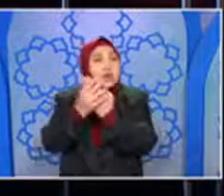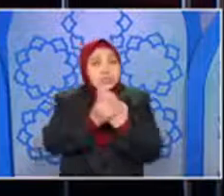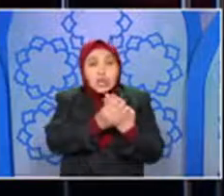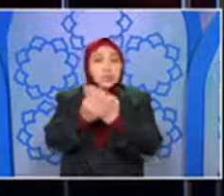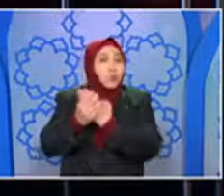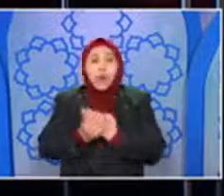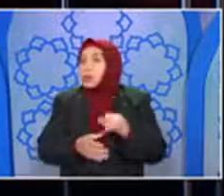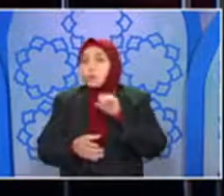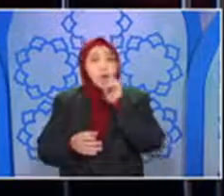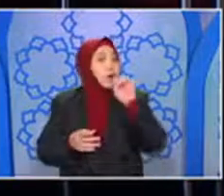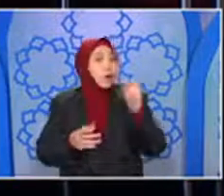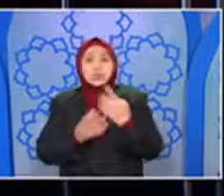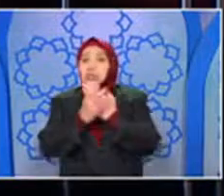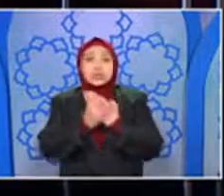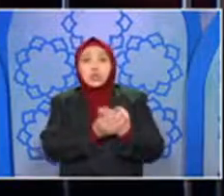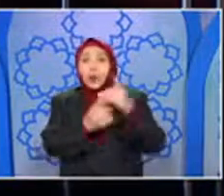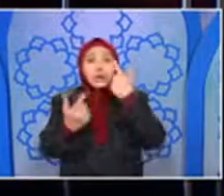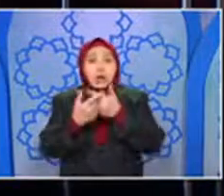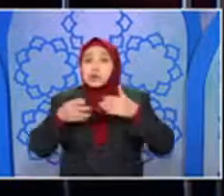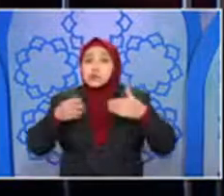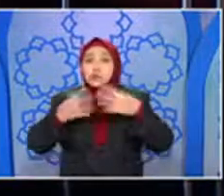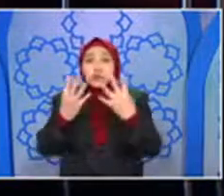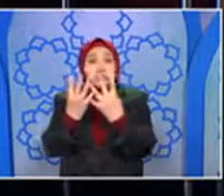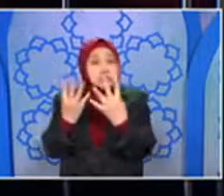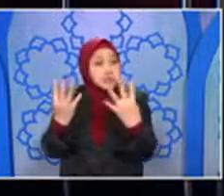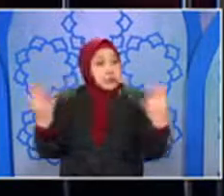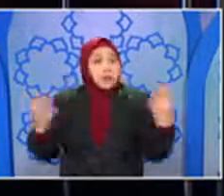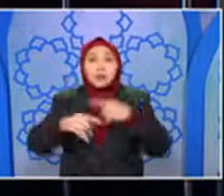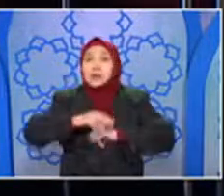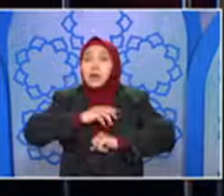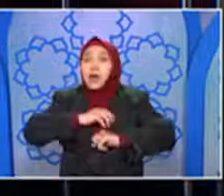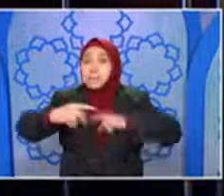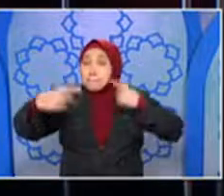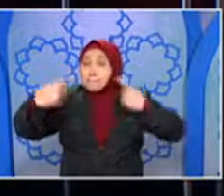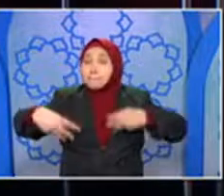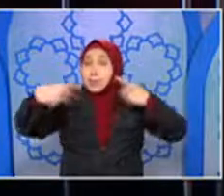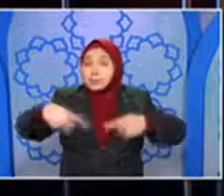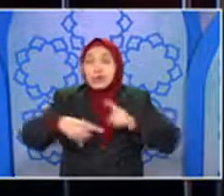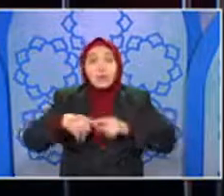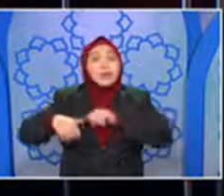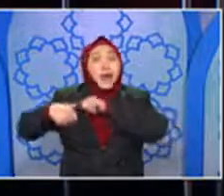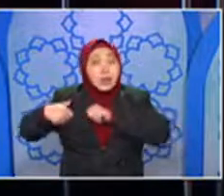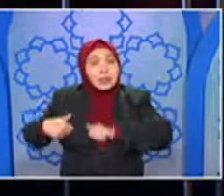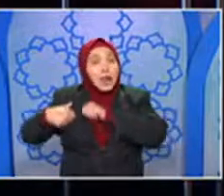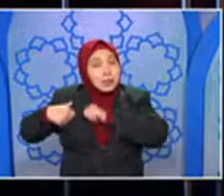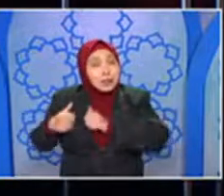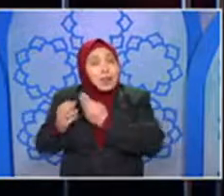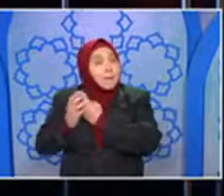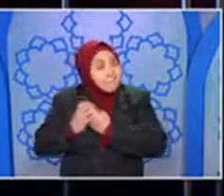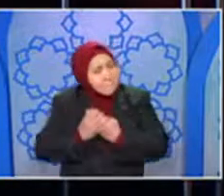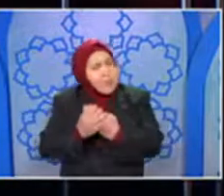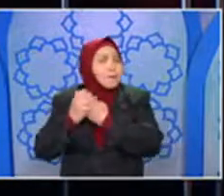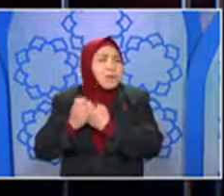Bukan sekadar kesatuan dari sudut Saff-Saff masa nak pergi berjuang, tetapi hati-hati yang disatukan